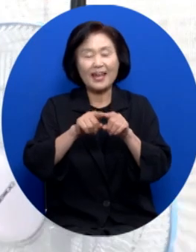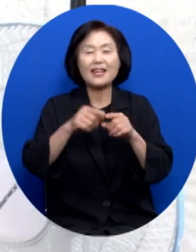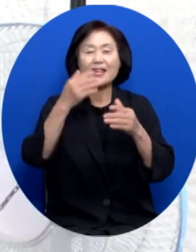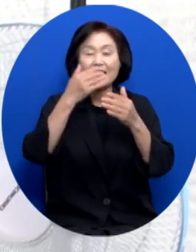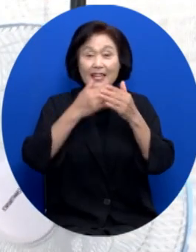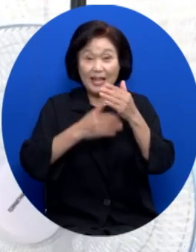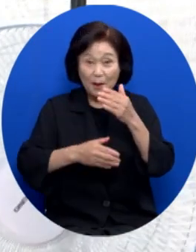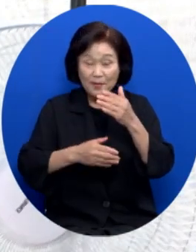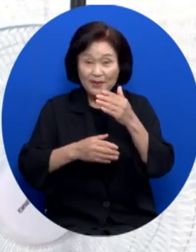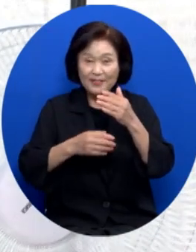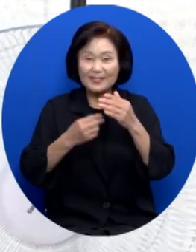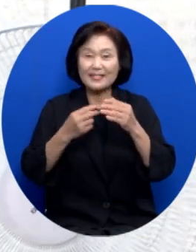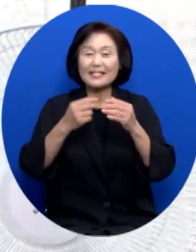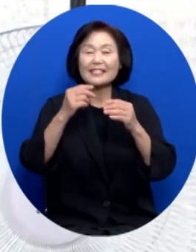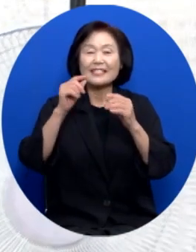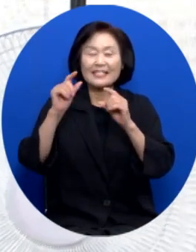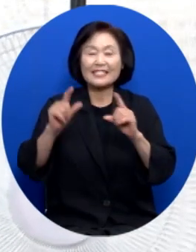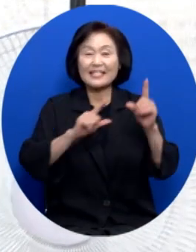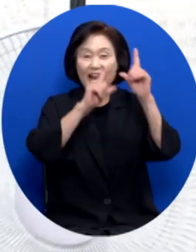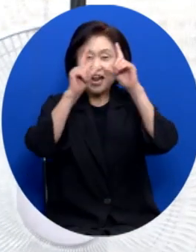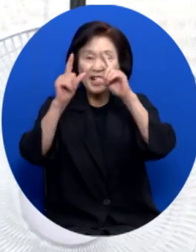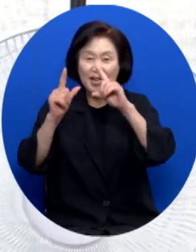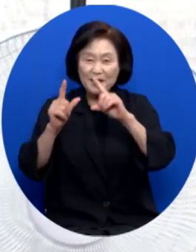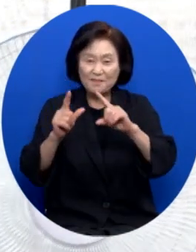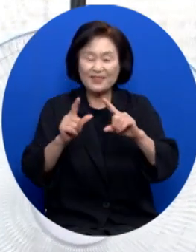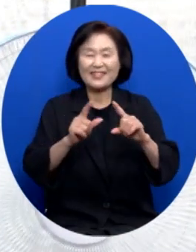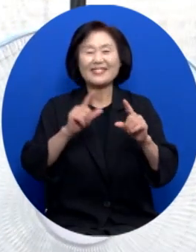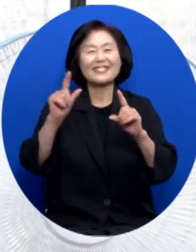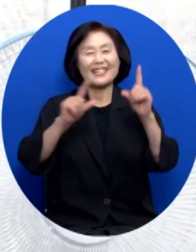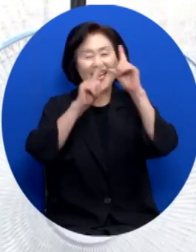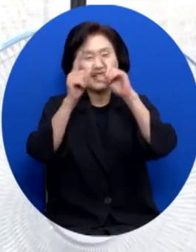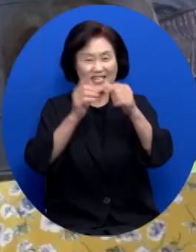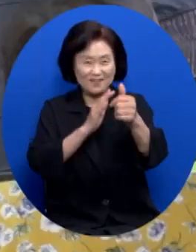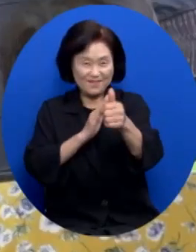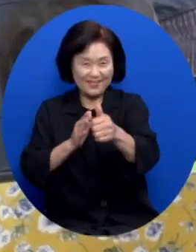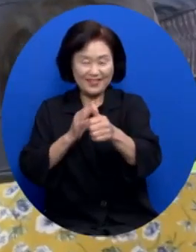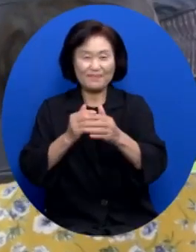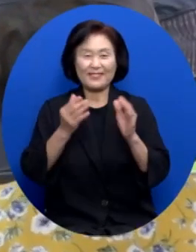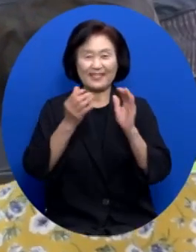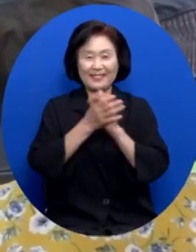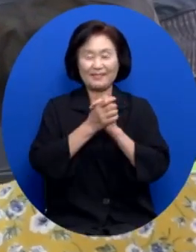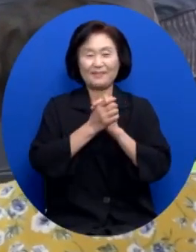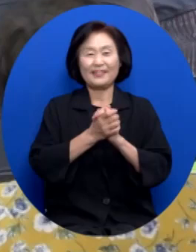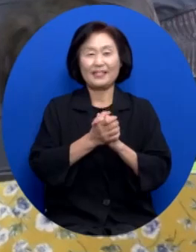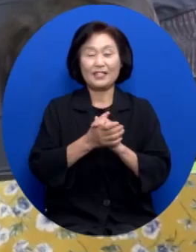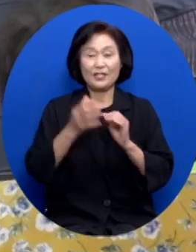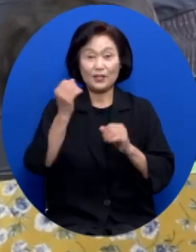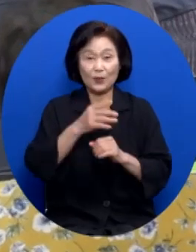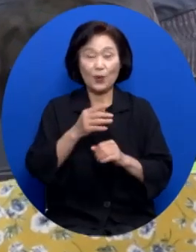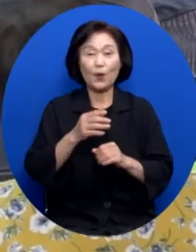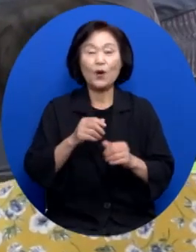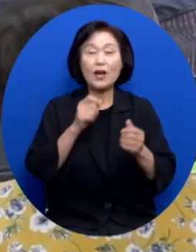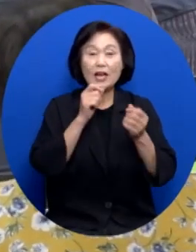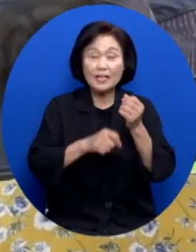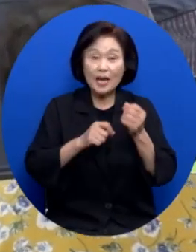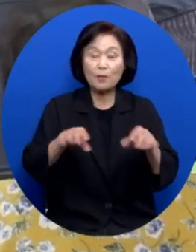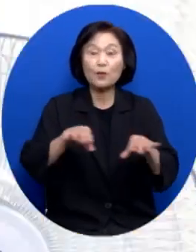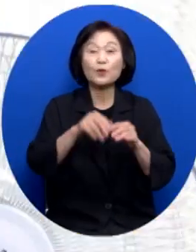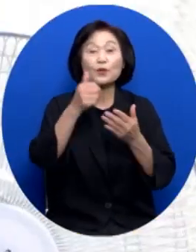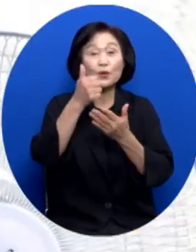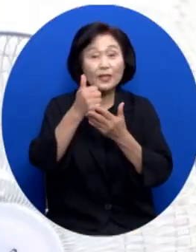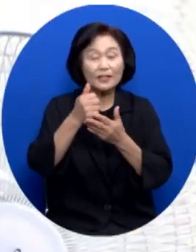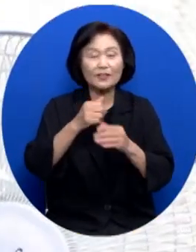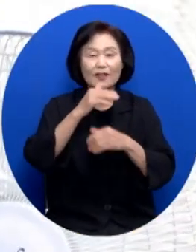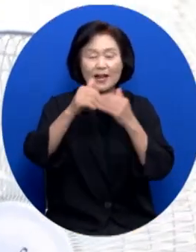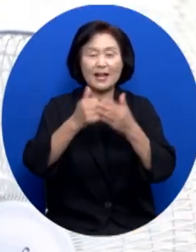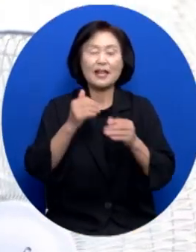하나님과 함께 나머지 인생을 걸어가시기 바랍니다. 아멘. 또 김철영 사무총장도 하나님의